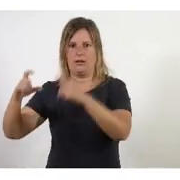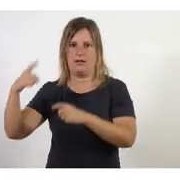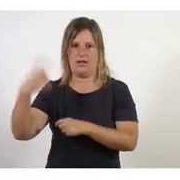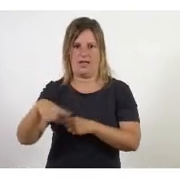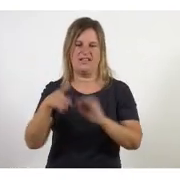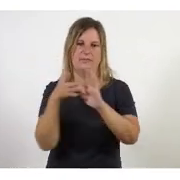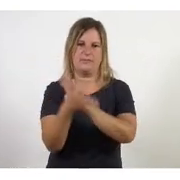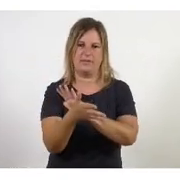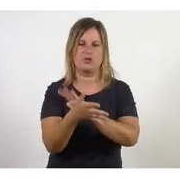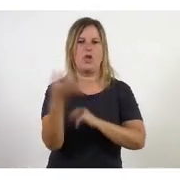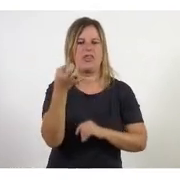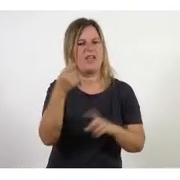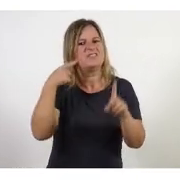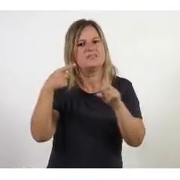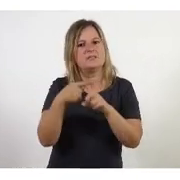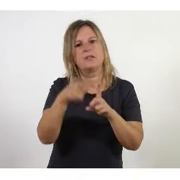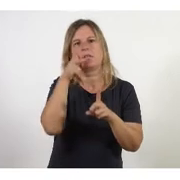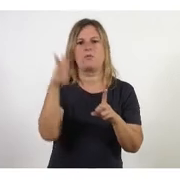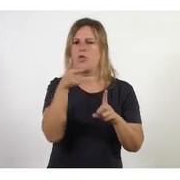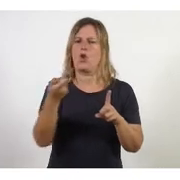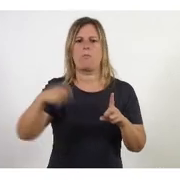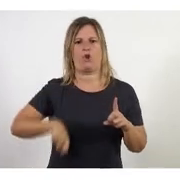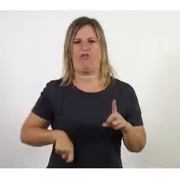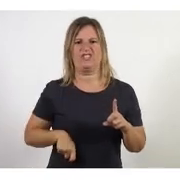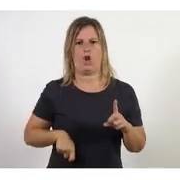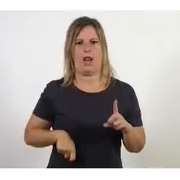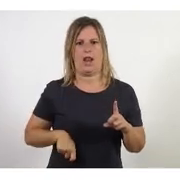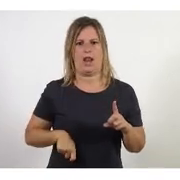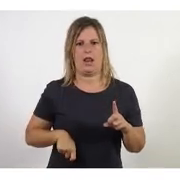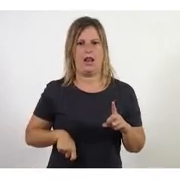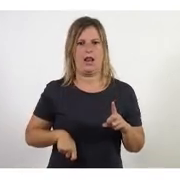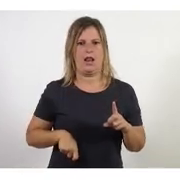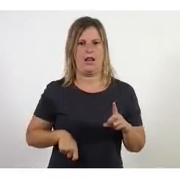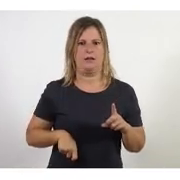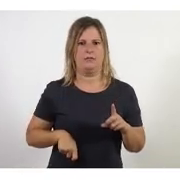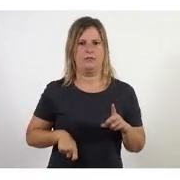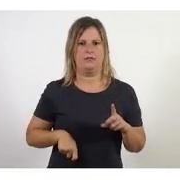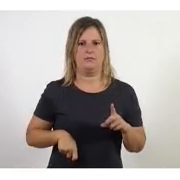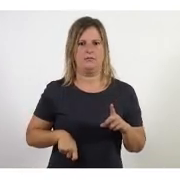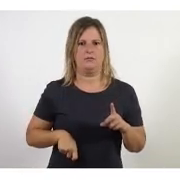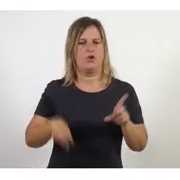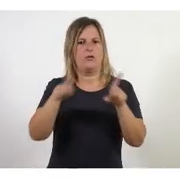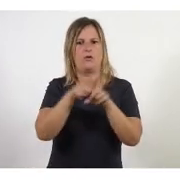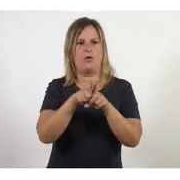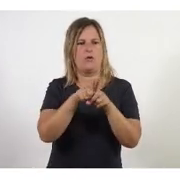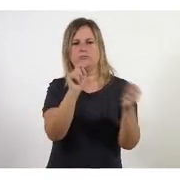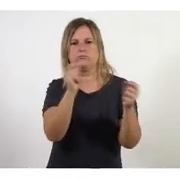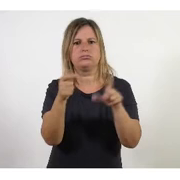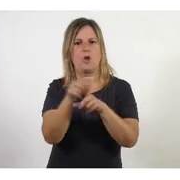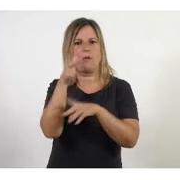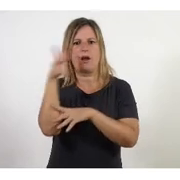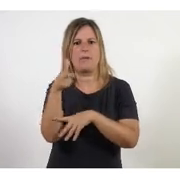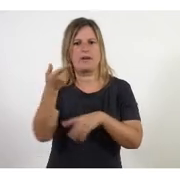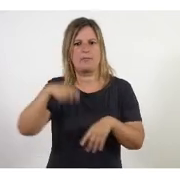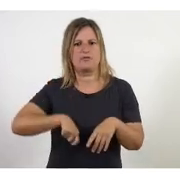vídeos semblin professionals, semblin vídeos fets amb un maquinari, no? Amb càmeres professionals i disparats